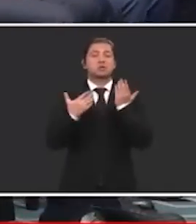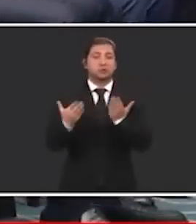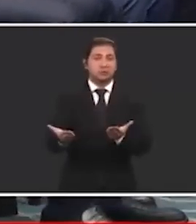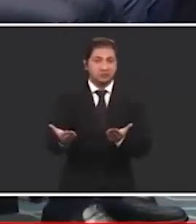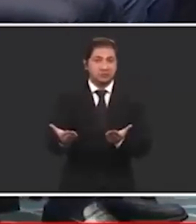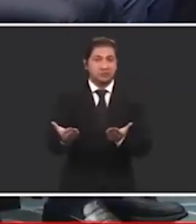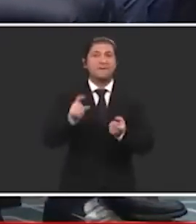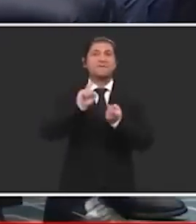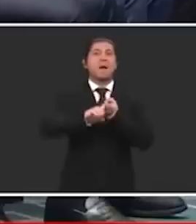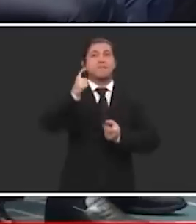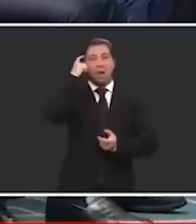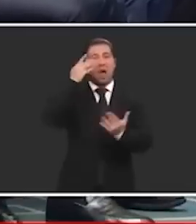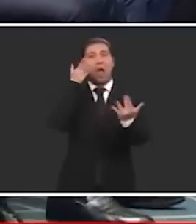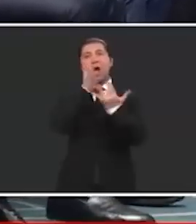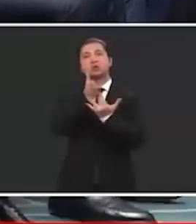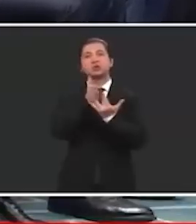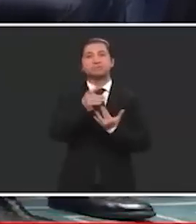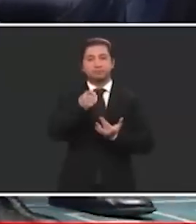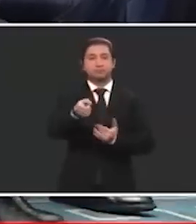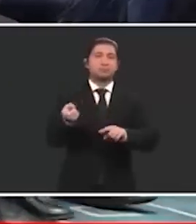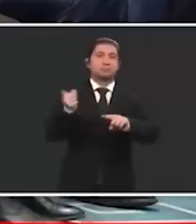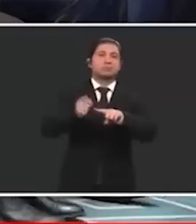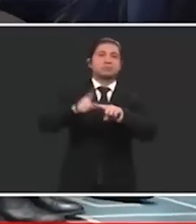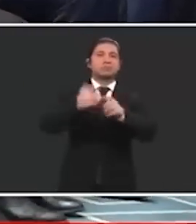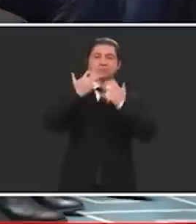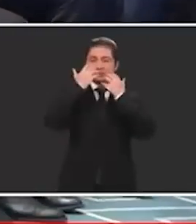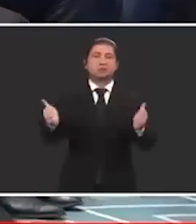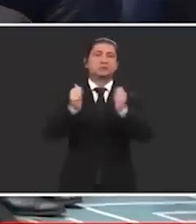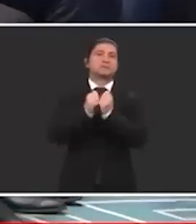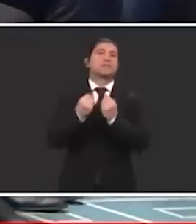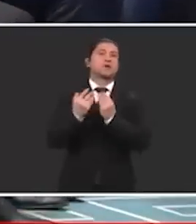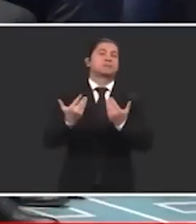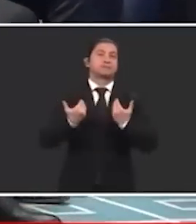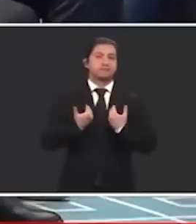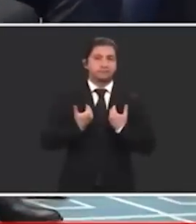ve bilgiye erişimini artıracağız.